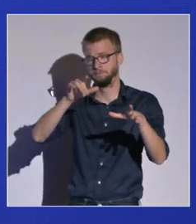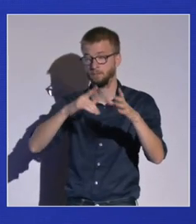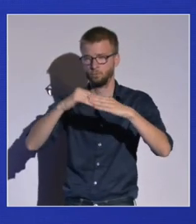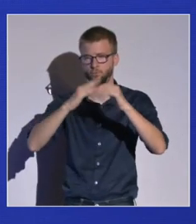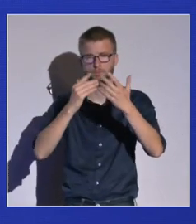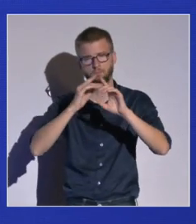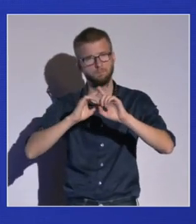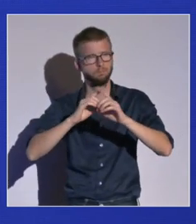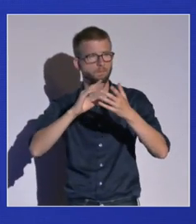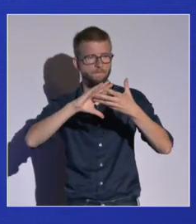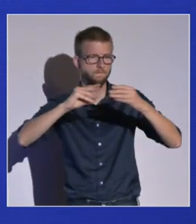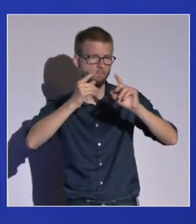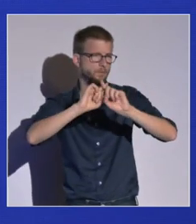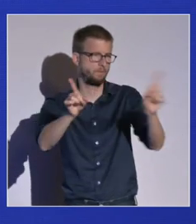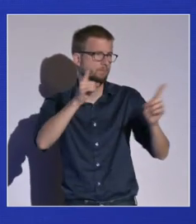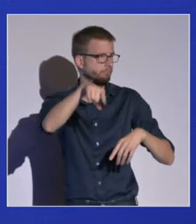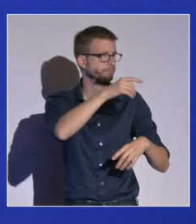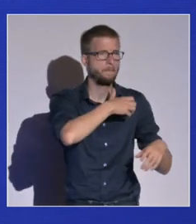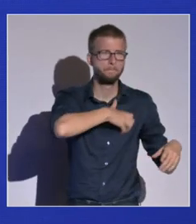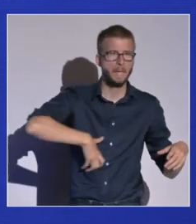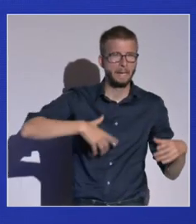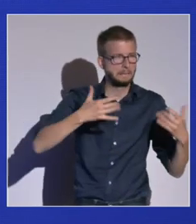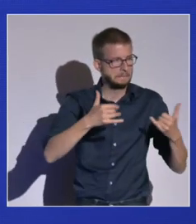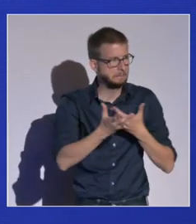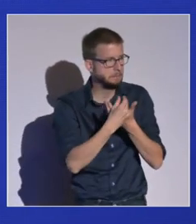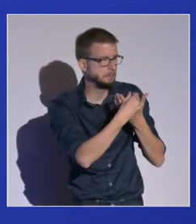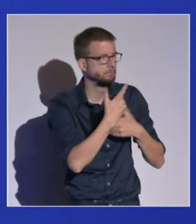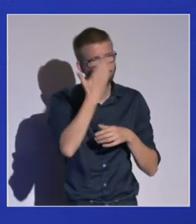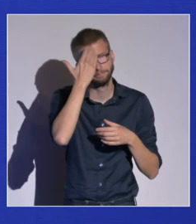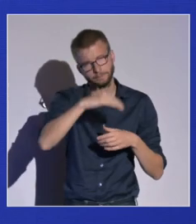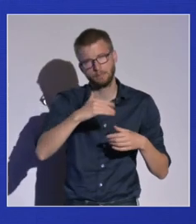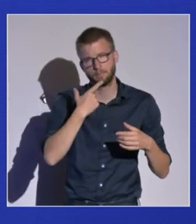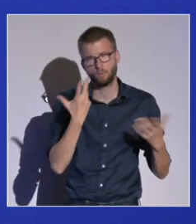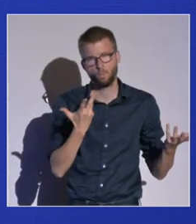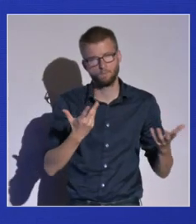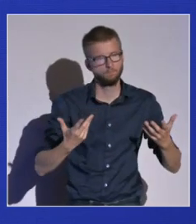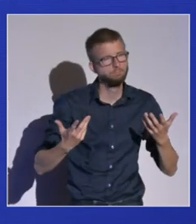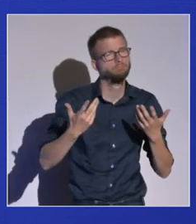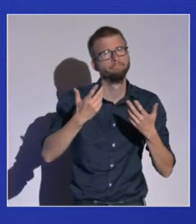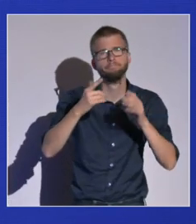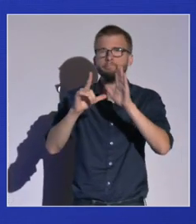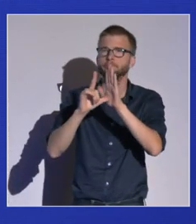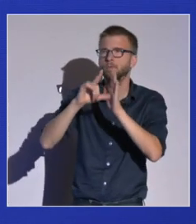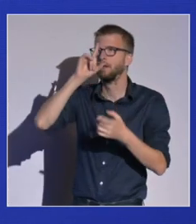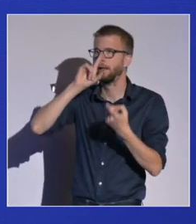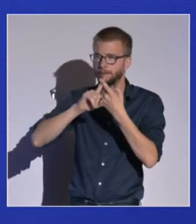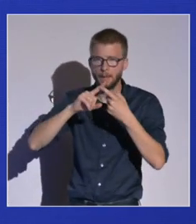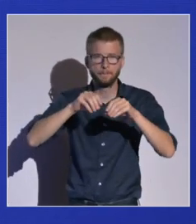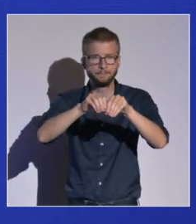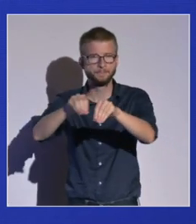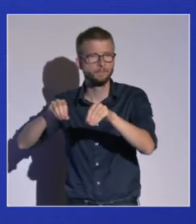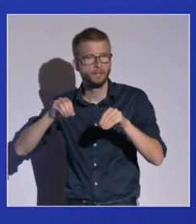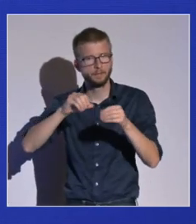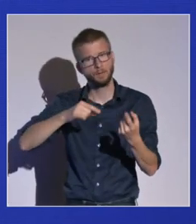Les maires qui sont là savent ce dont nous parlons, c'est-à-dire la loi sur le zéro artificialisation